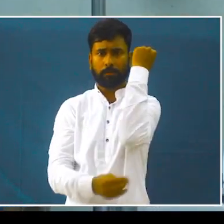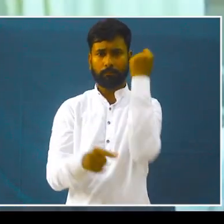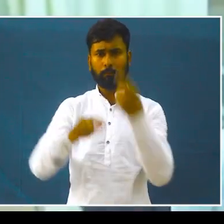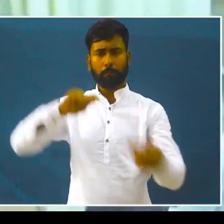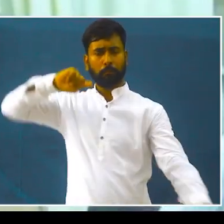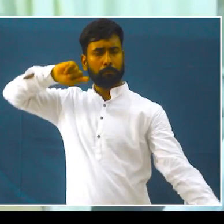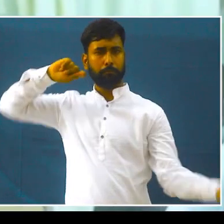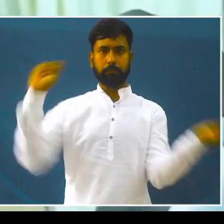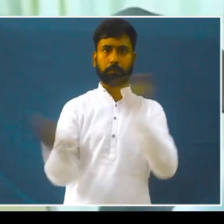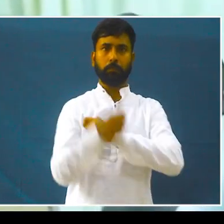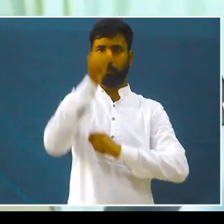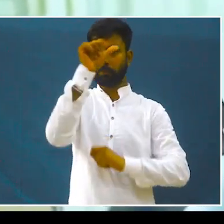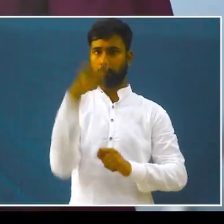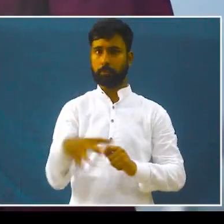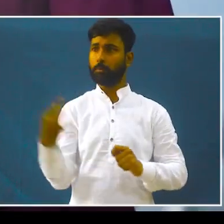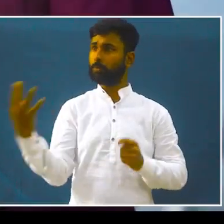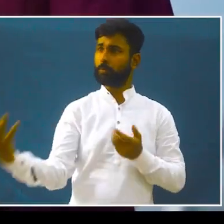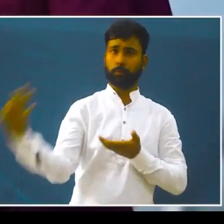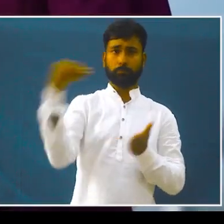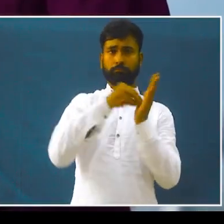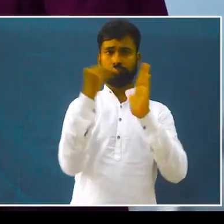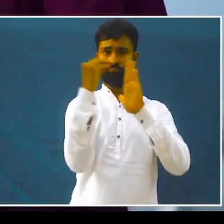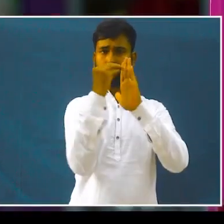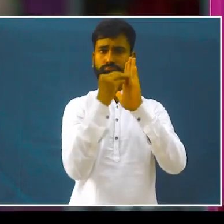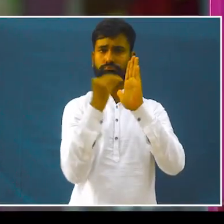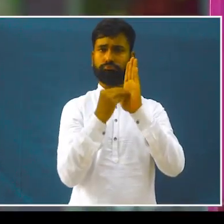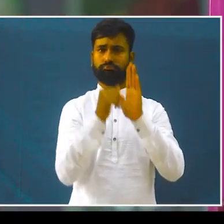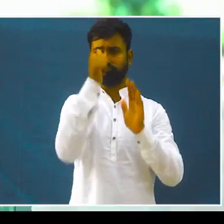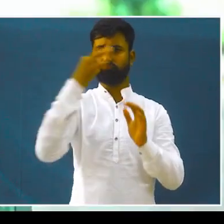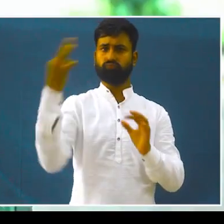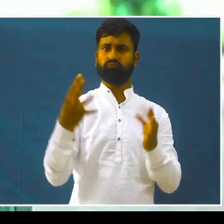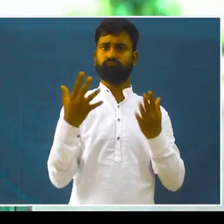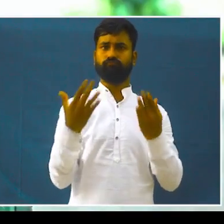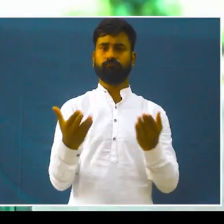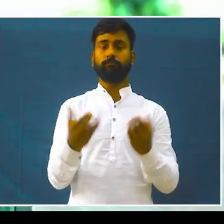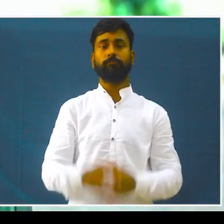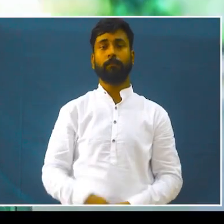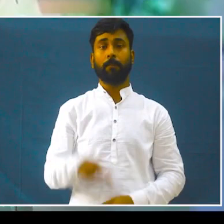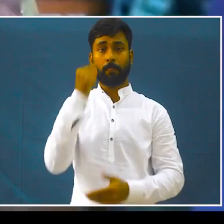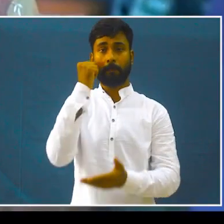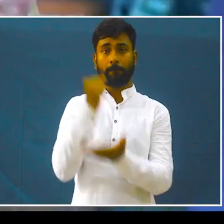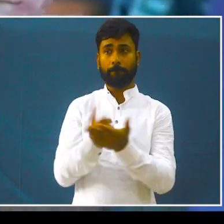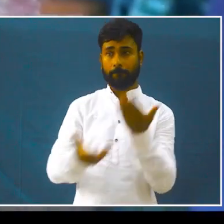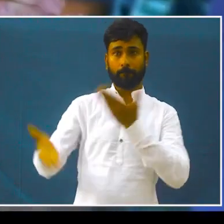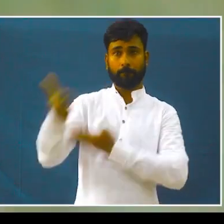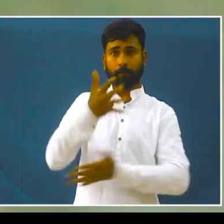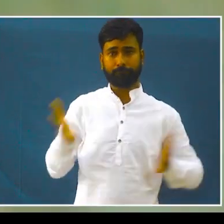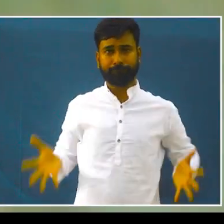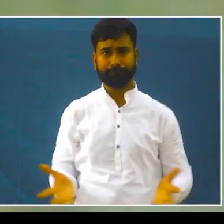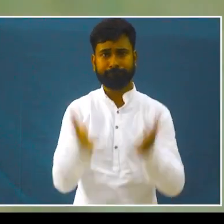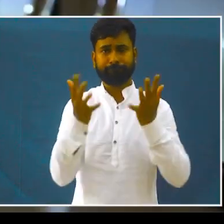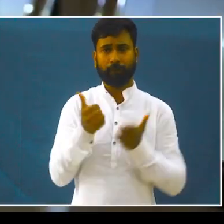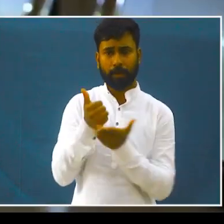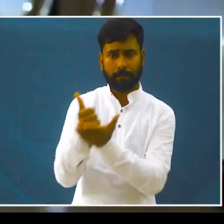मोदी सरकार द्वारा किए गए कार्यों से आज भारत का गरीब वर्ग भी आत्मनिर्भर बनकर नव भारत